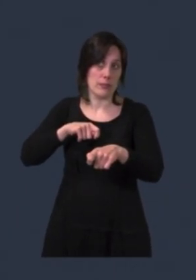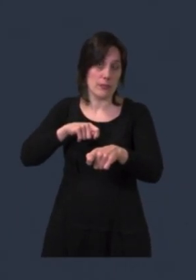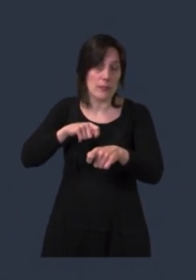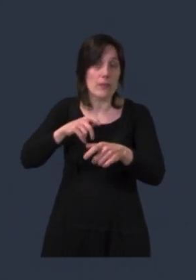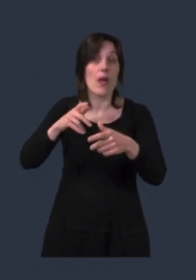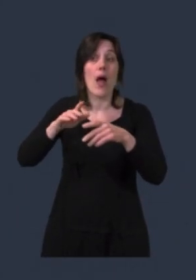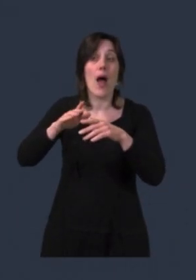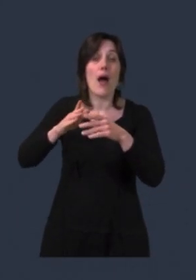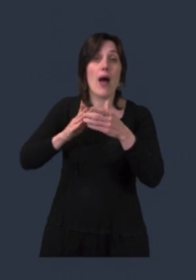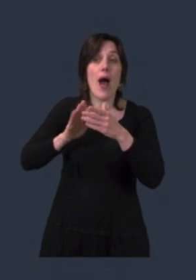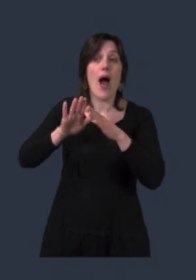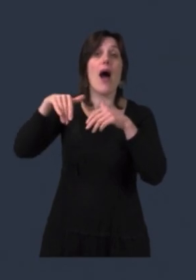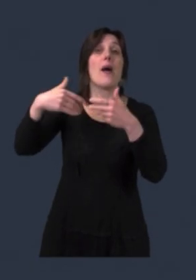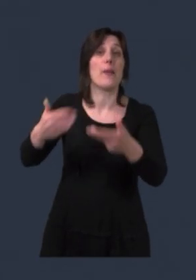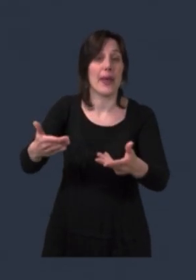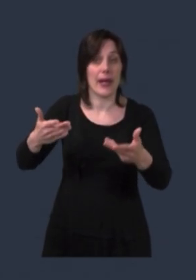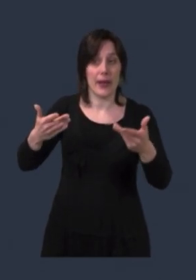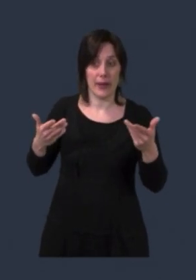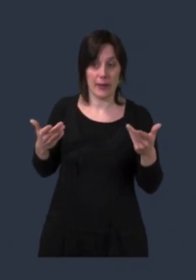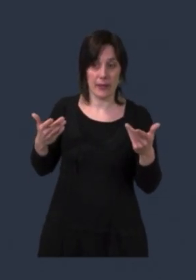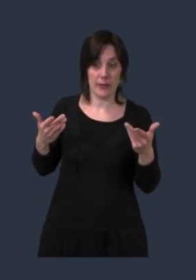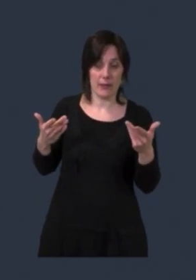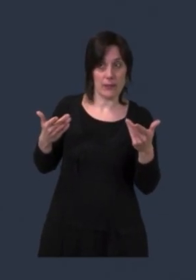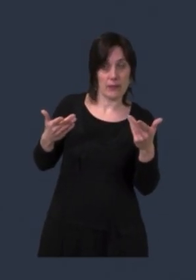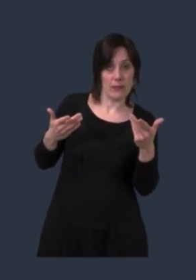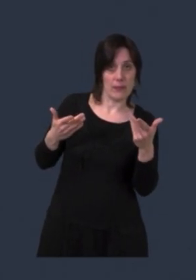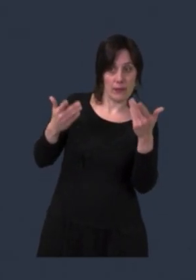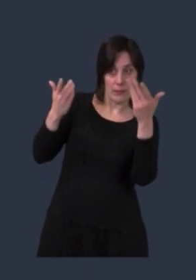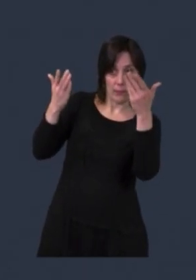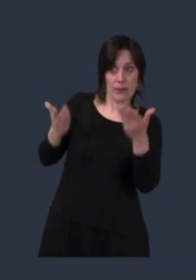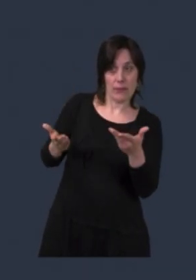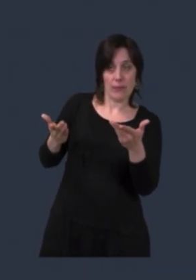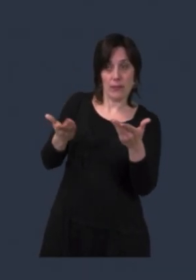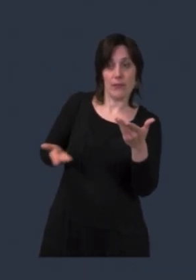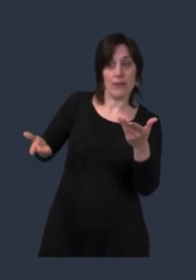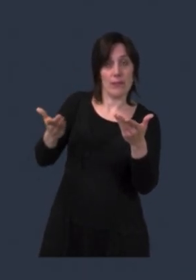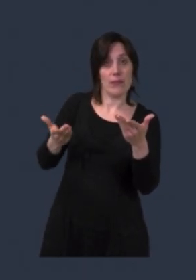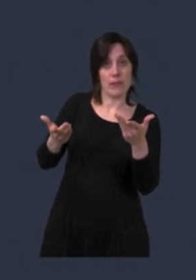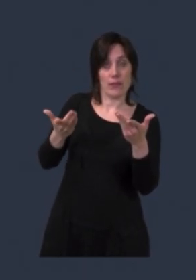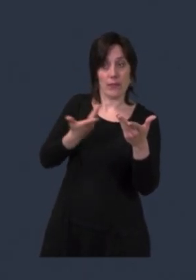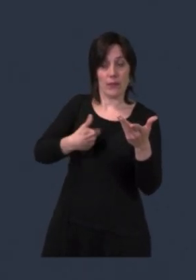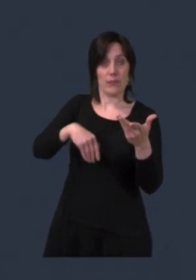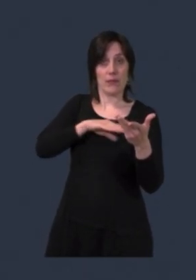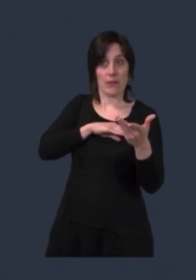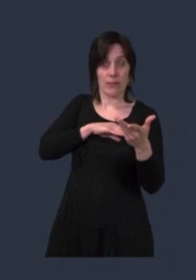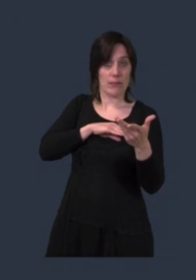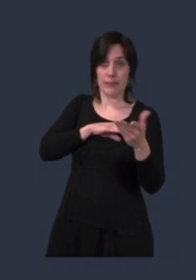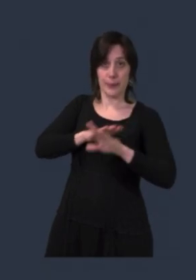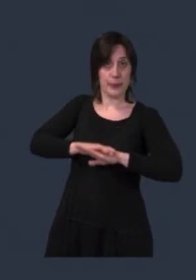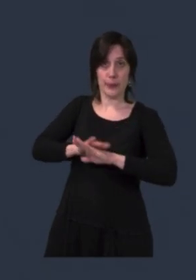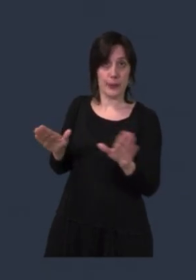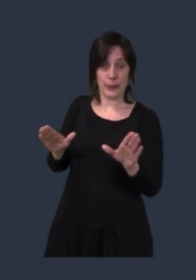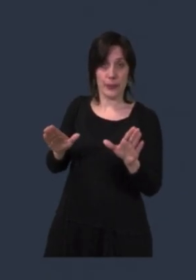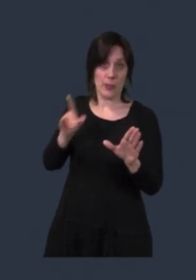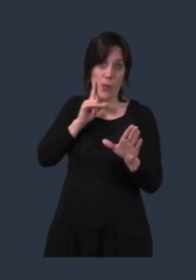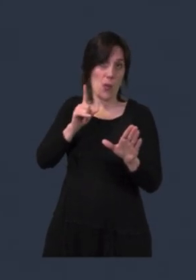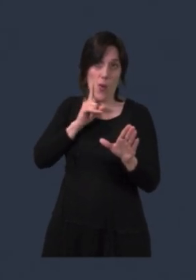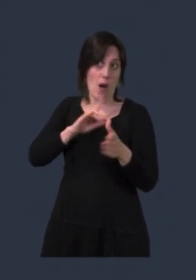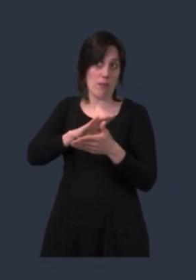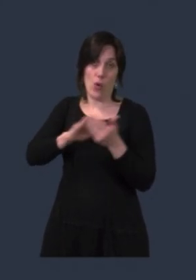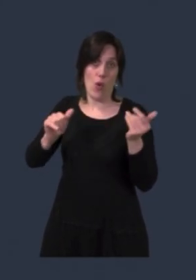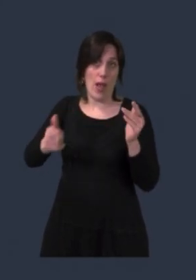en capacité d'assurer cette compétence mobilité, puisque cela reviendra à la région. Donc le débat